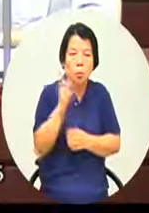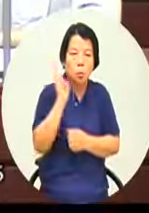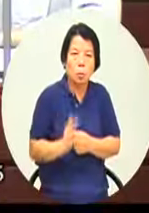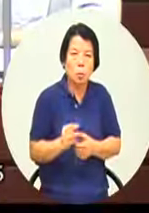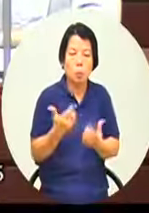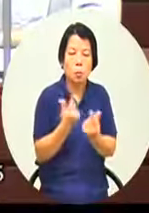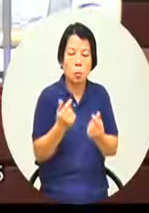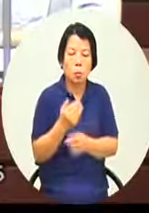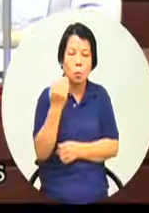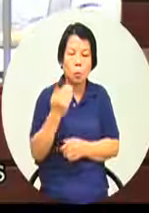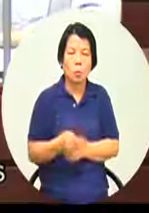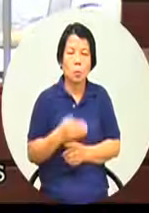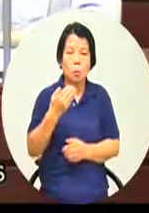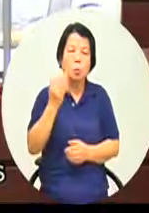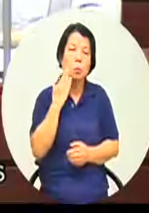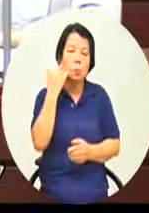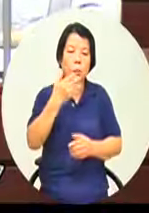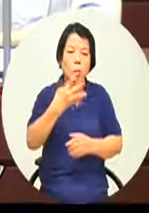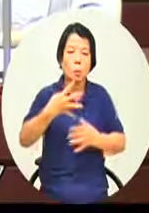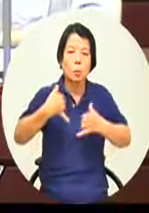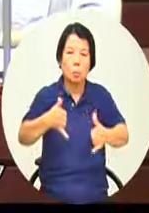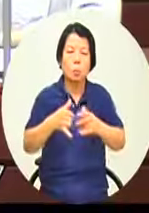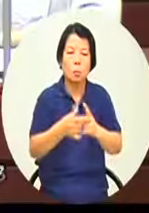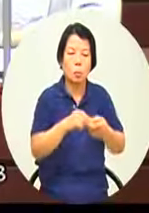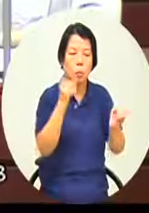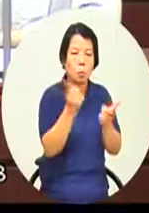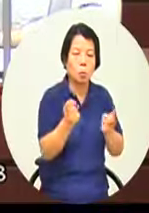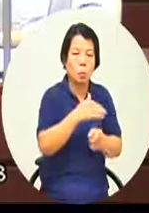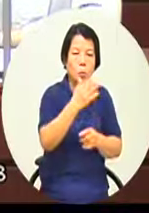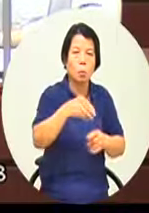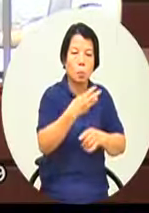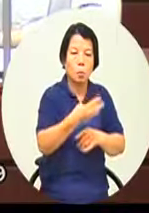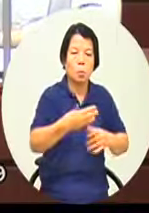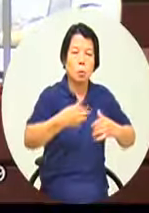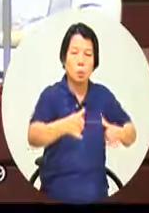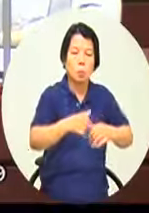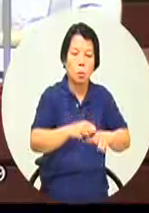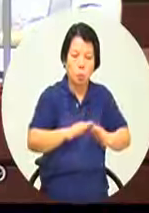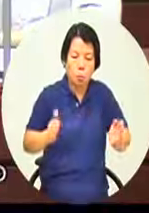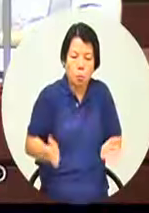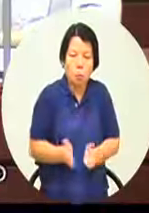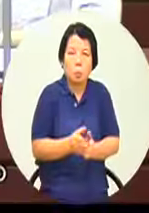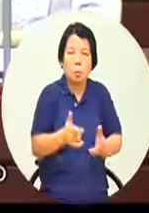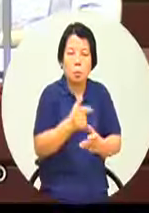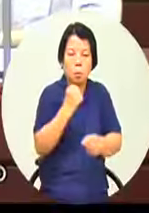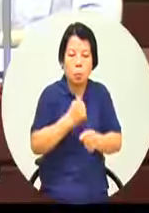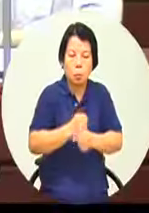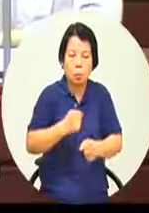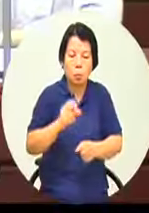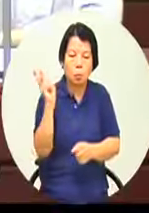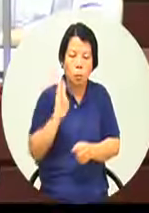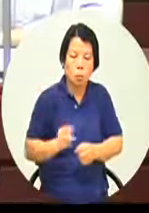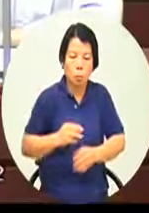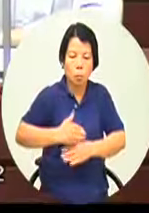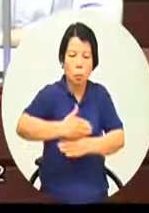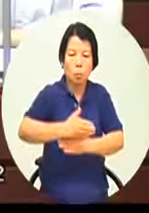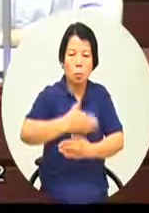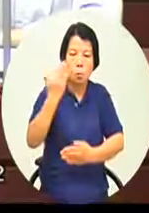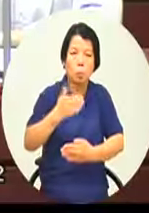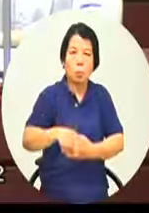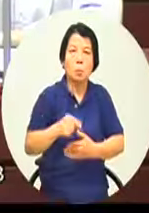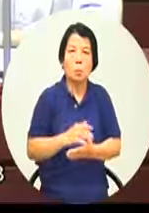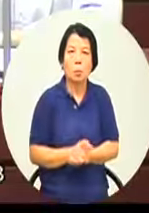像9如4路出去的，还有古山3路出去的这些箱涵做一个水闸门，那这个部分才能